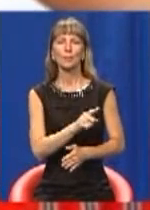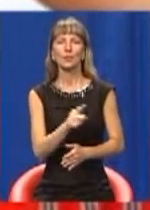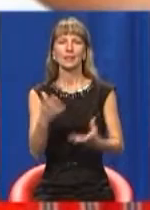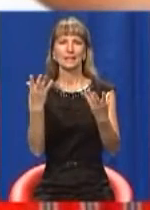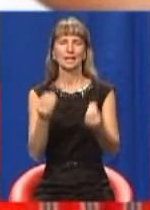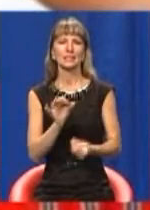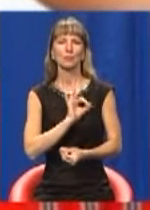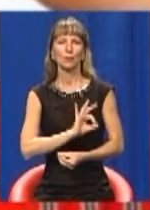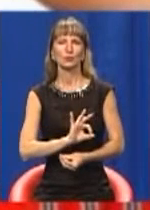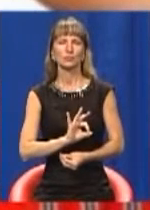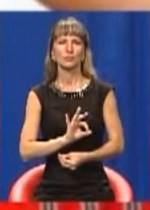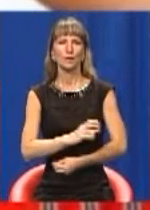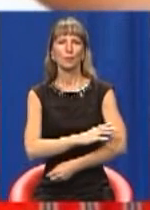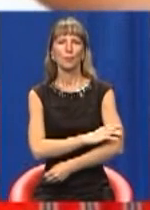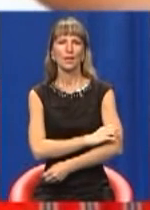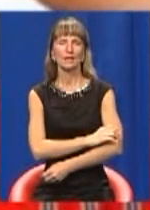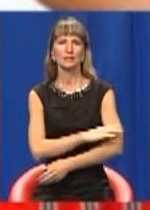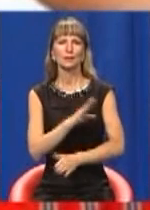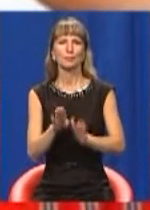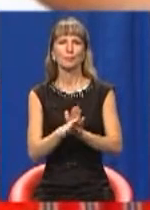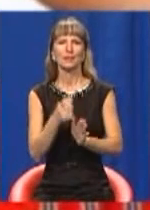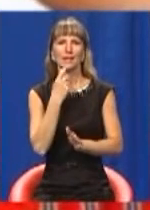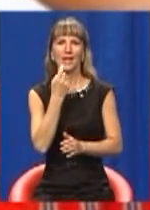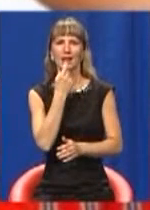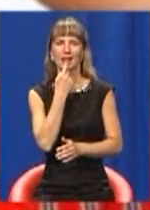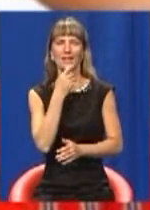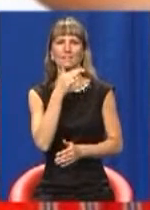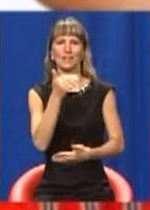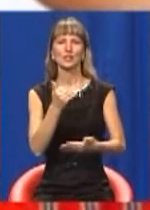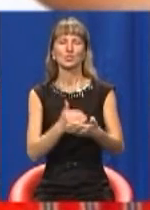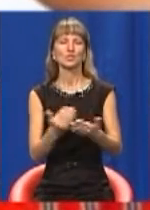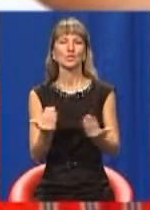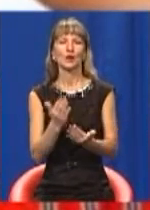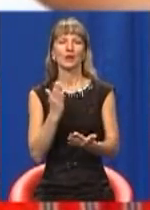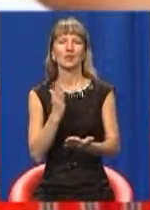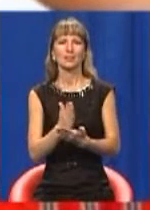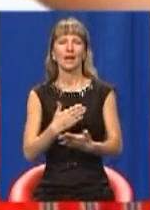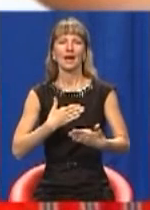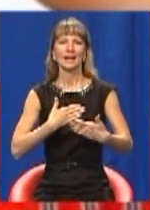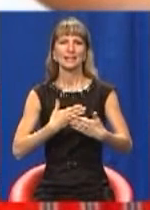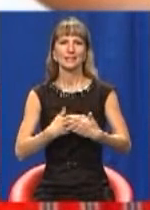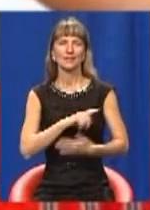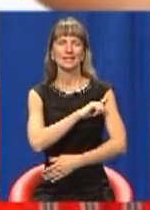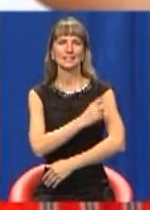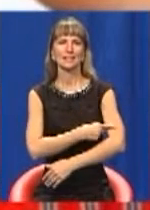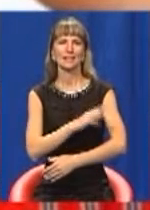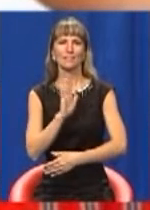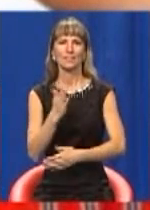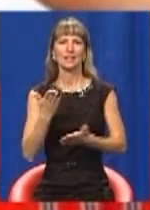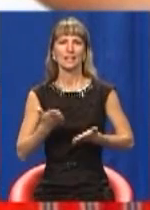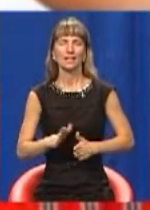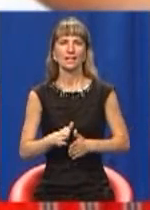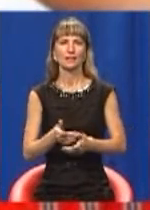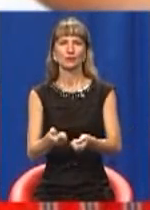дня використовує м'яз під назвою язик, в результаті чого він є найсильнішим в тілі. Посунути щось важке